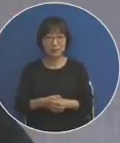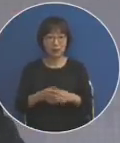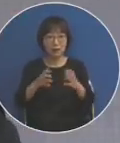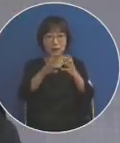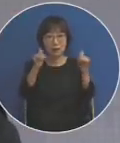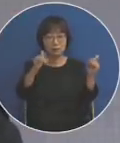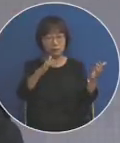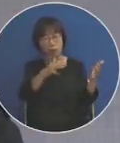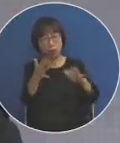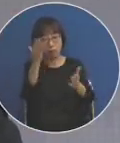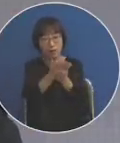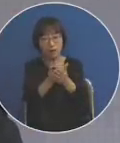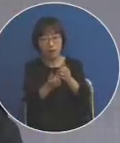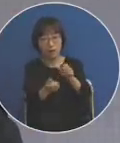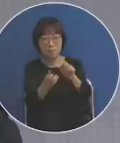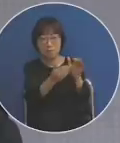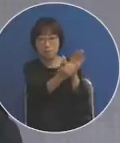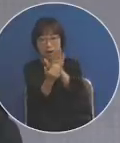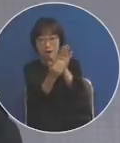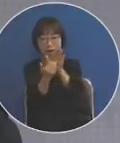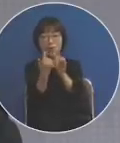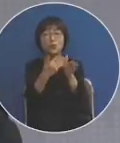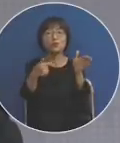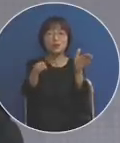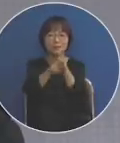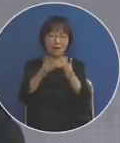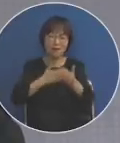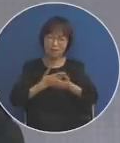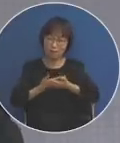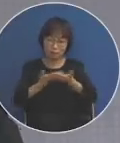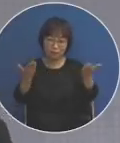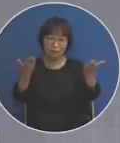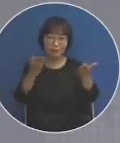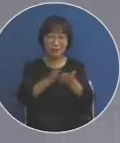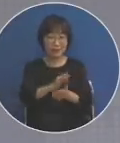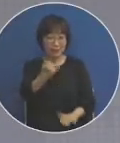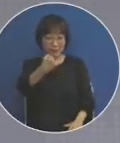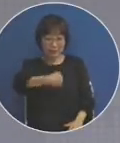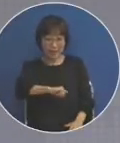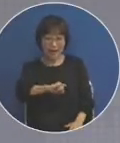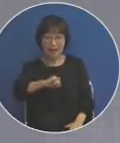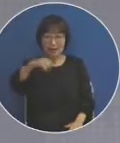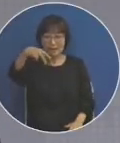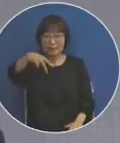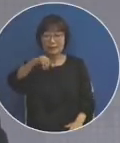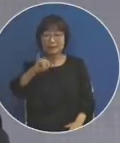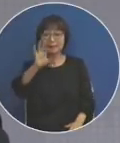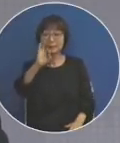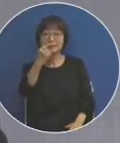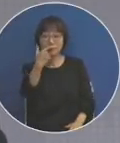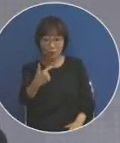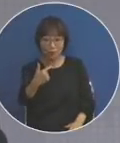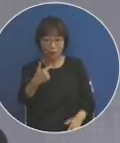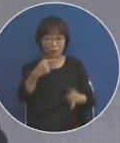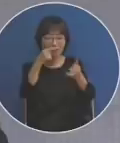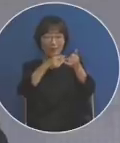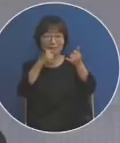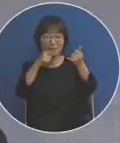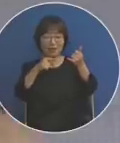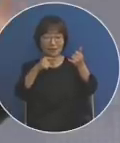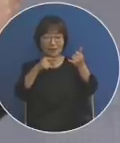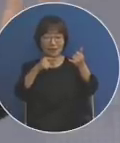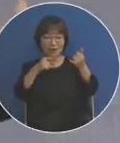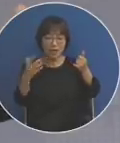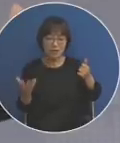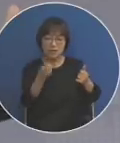죽지 않도록 알리라는 겁니다. Let them know so they do not die. 딸 시온에게 구원이 임하느니라. Say to the daughter of Zion, behold your